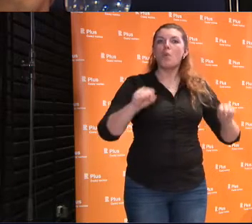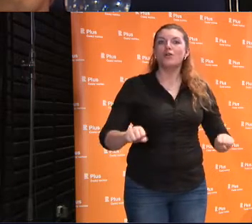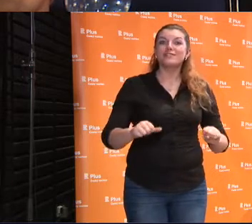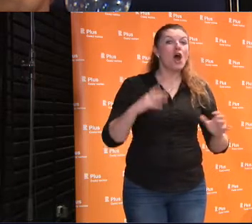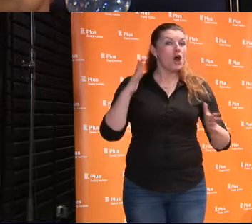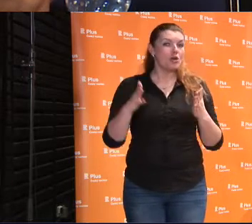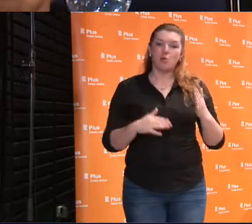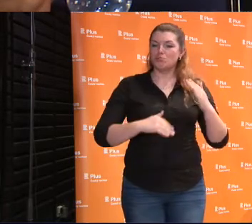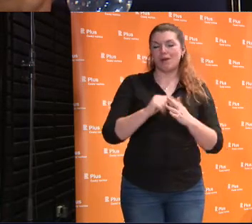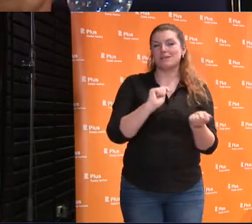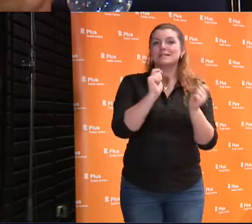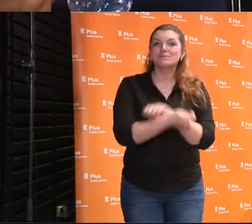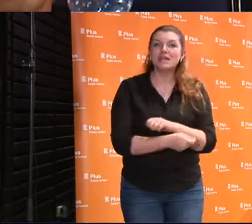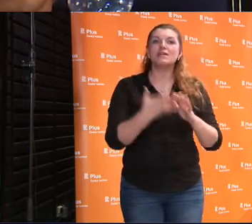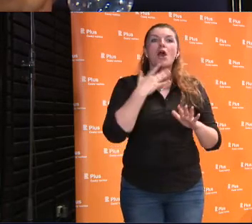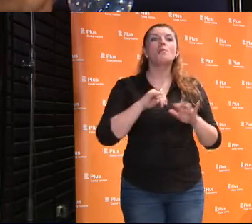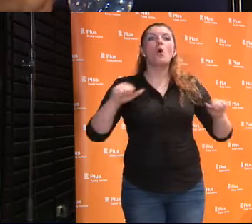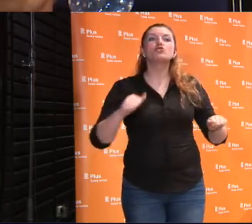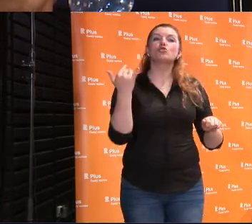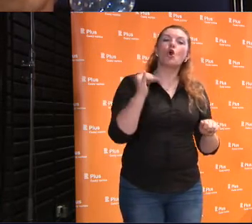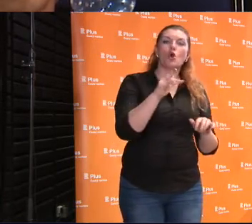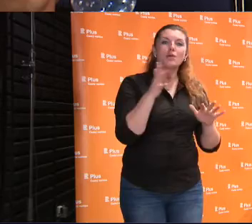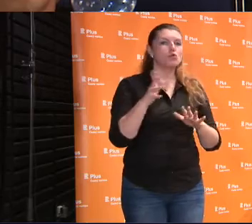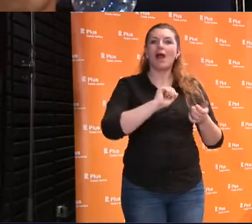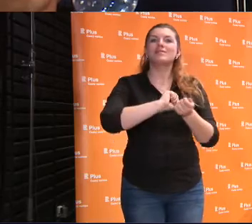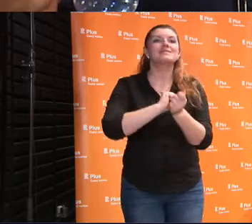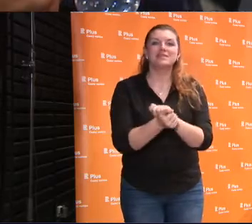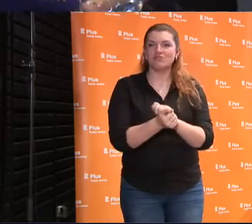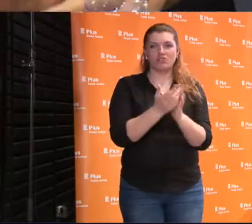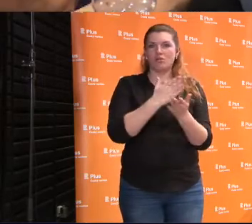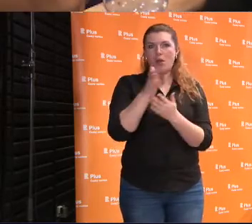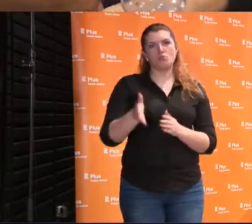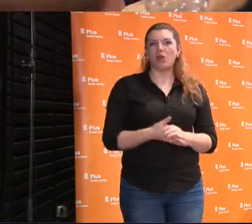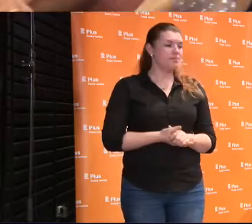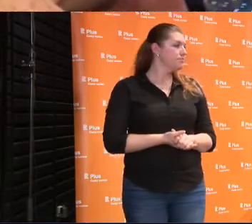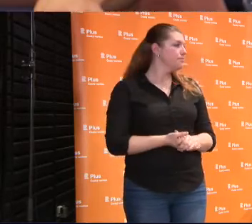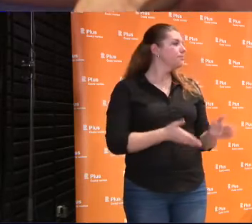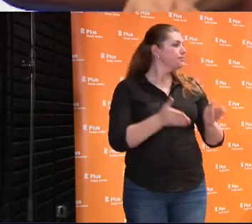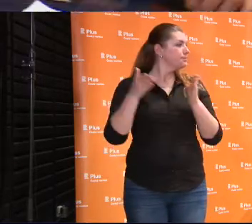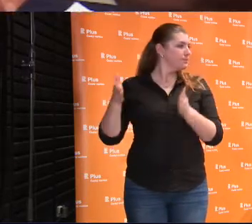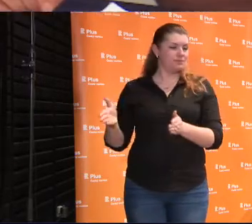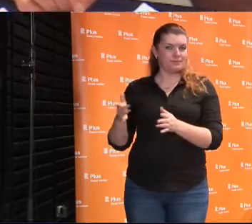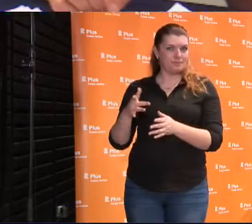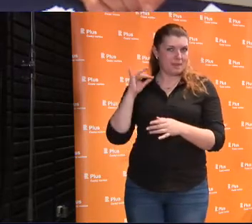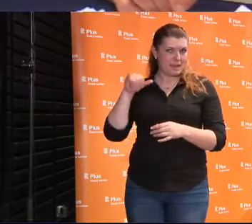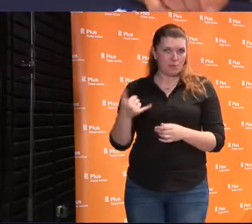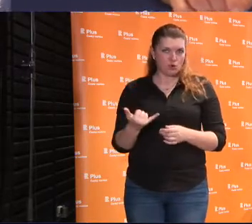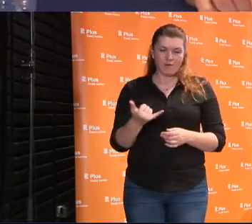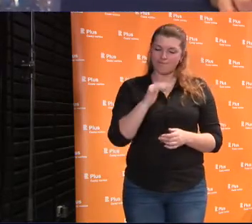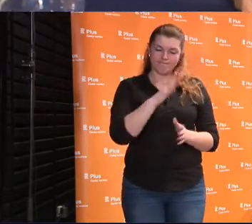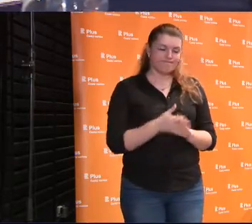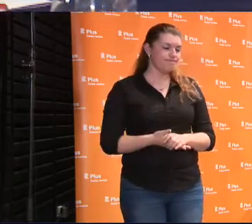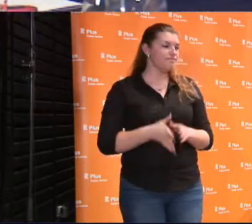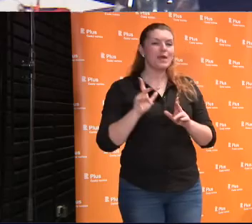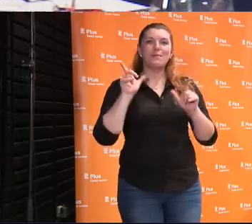změní distribuce moci, ale rozhodně nezničí. Nikoliv to rozdělení třídy. Děkuji pěkně. Paní Jaburková? Ne.